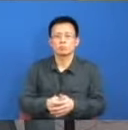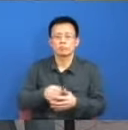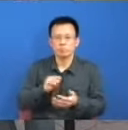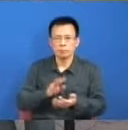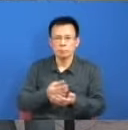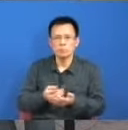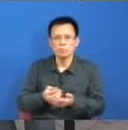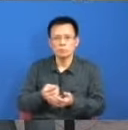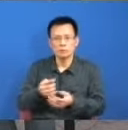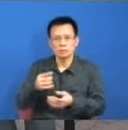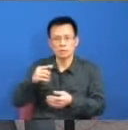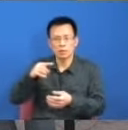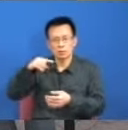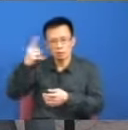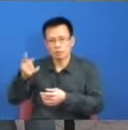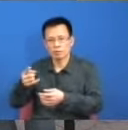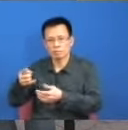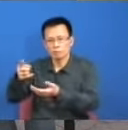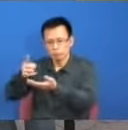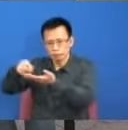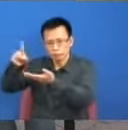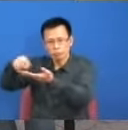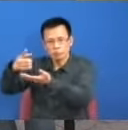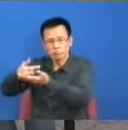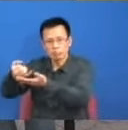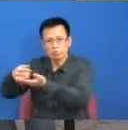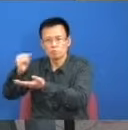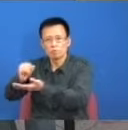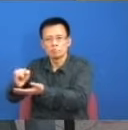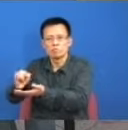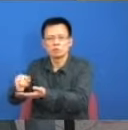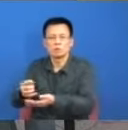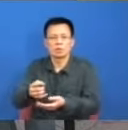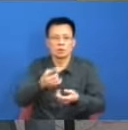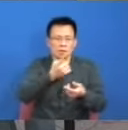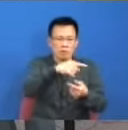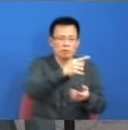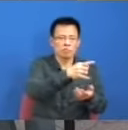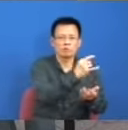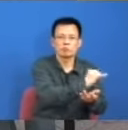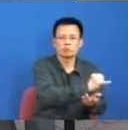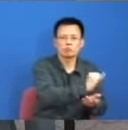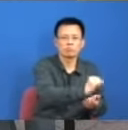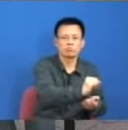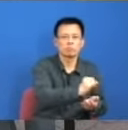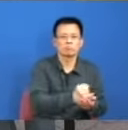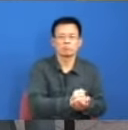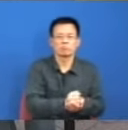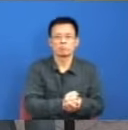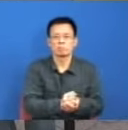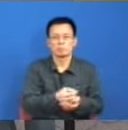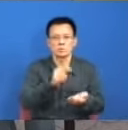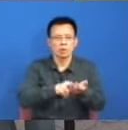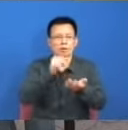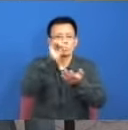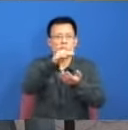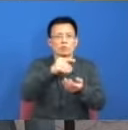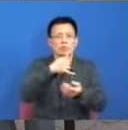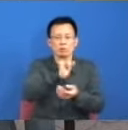咁一方面你又批評啊陶君行徑，另外一方面你又批評人哋走，即係遞完信就走。咁究